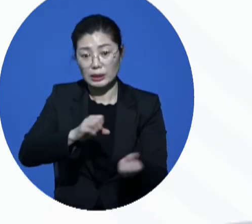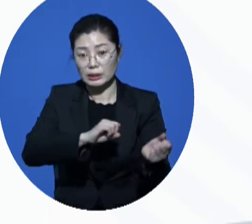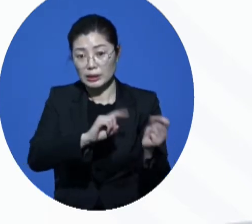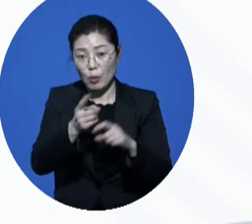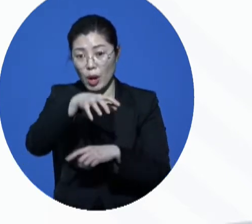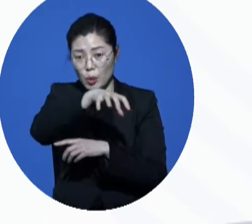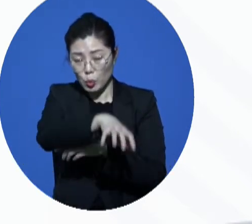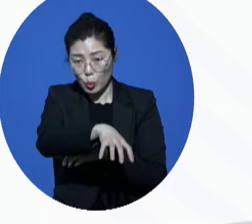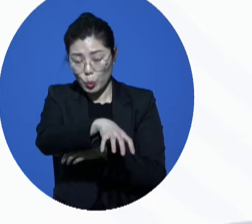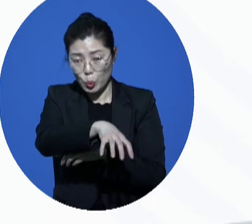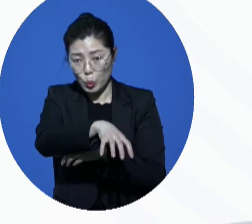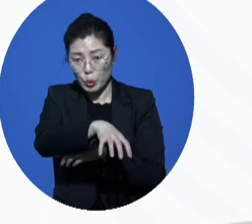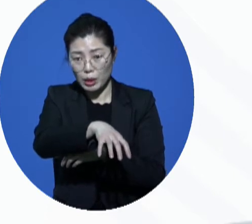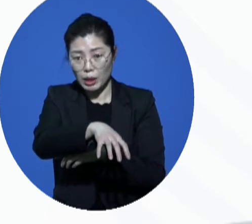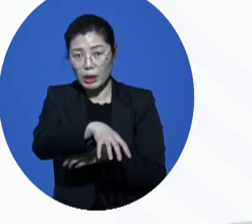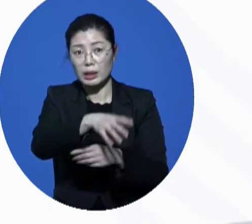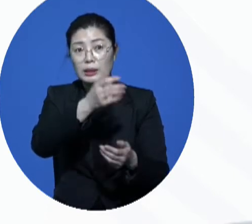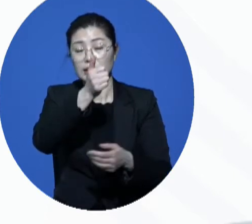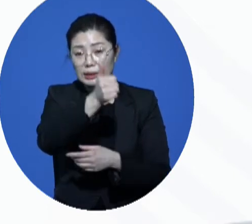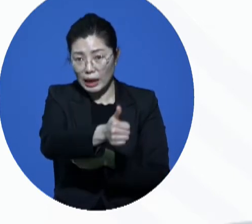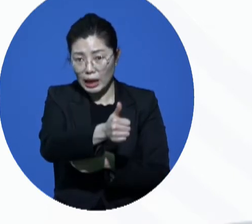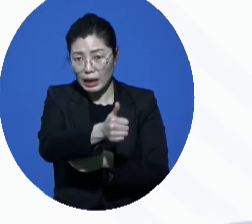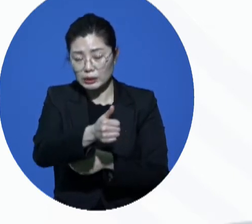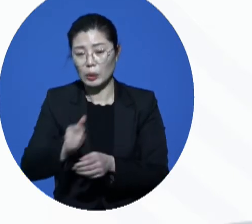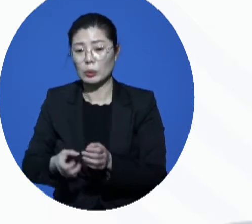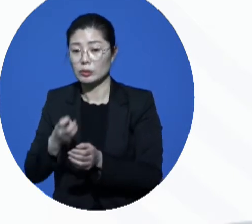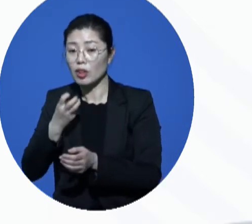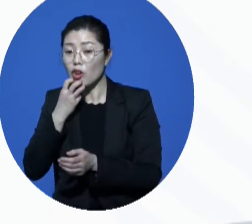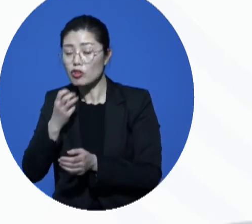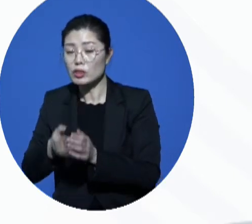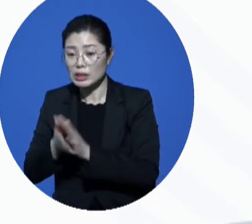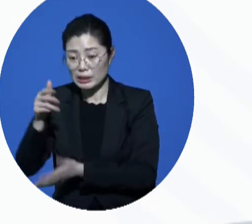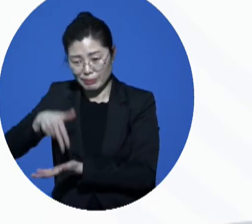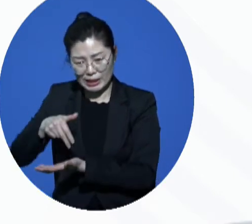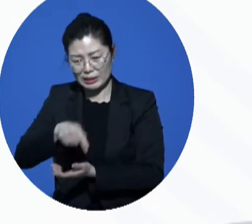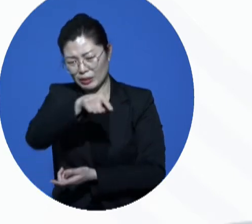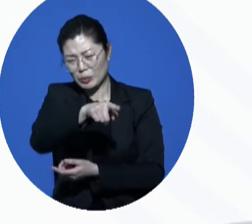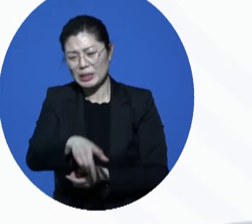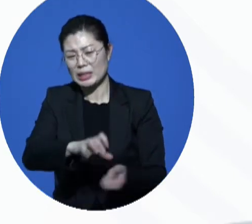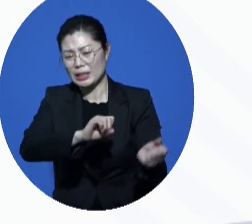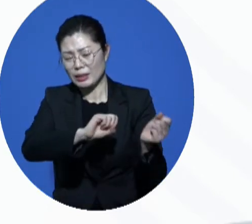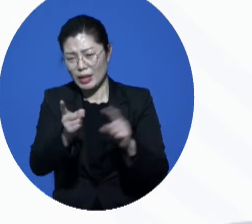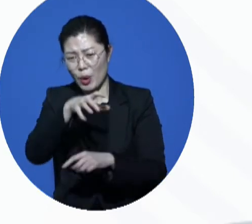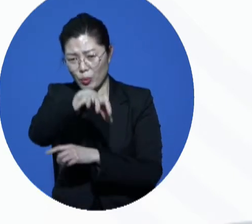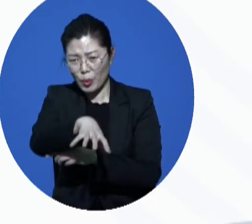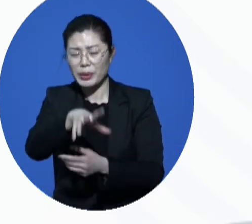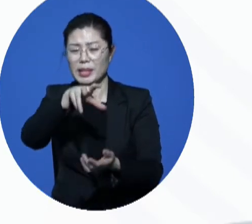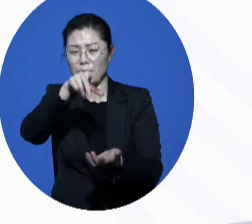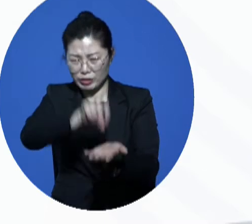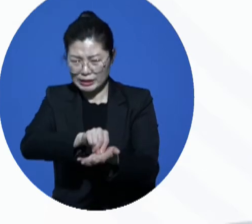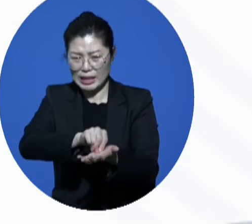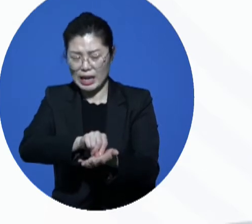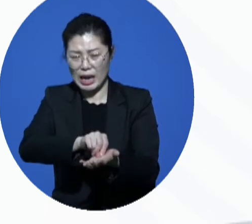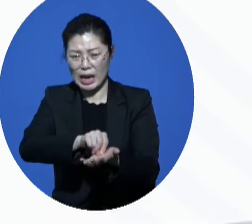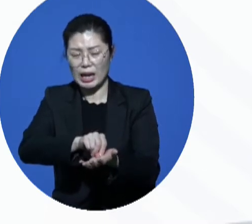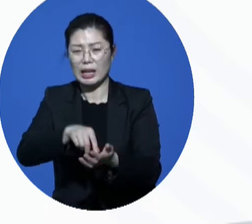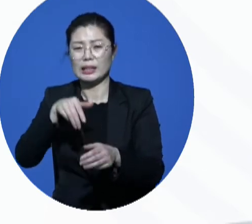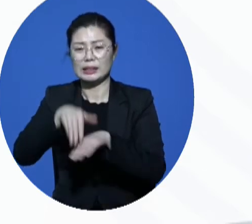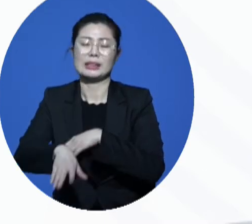신화재활원의 당사자들의 요구와 원장 해결해야 될 문제라고 하면서 이미 약속한 사항들을 불이행하는 것에 대해서 합리화하고 있습니다.